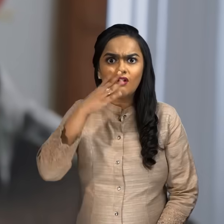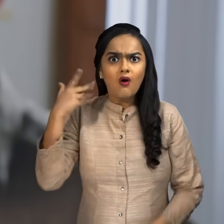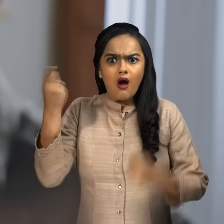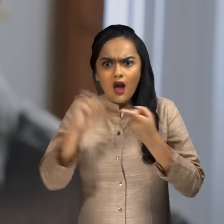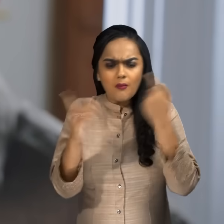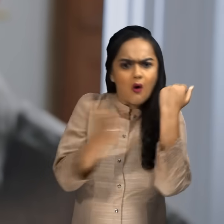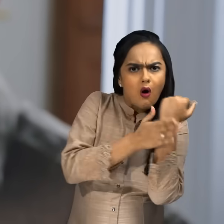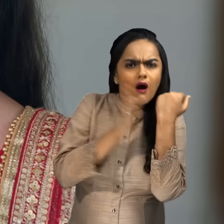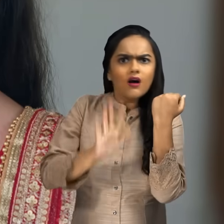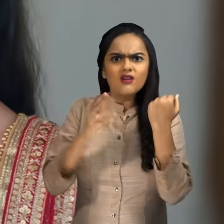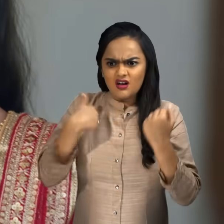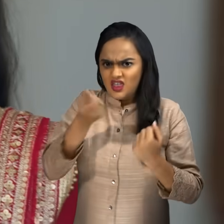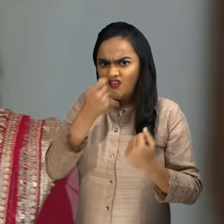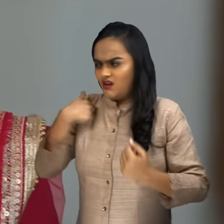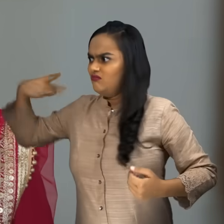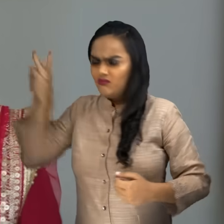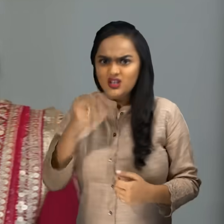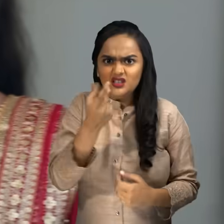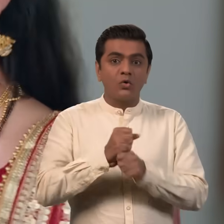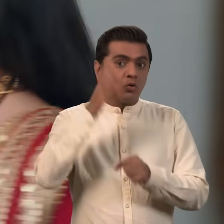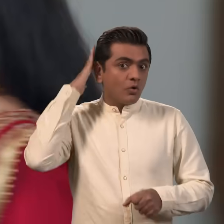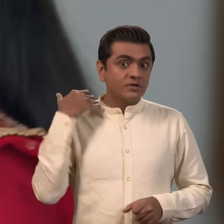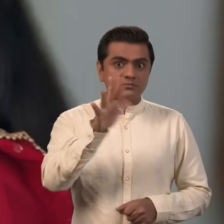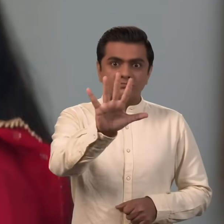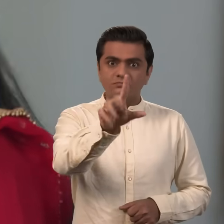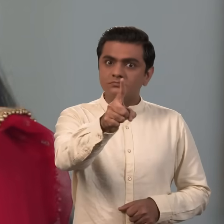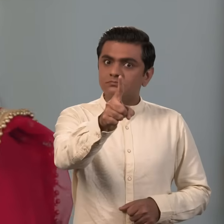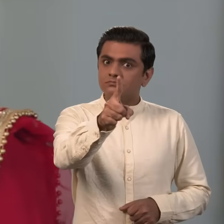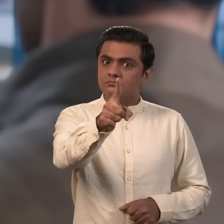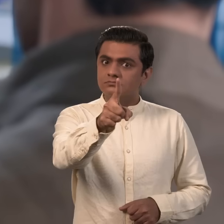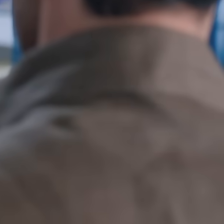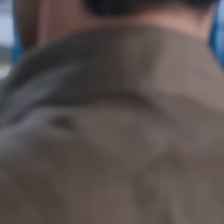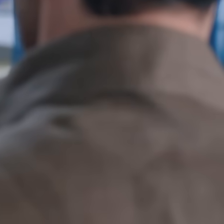विराट को तो बहुत चोट लगी है, मैं अभी जाकर दवाई लेकर आती हूँ। गुरविंदर,